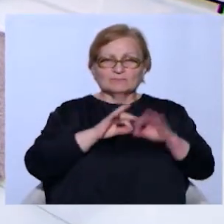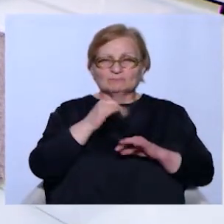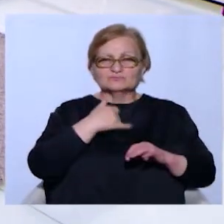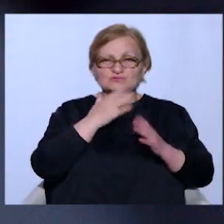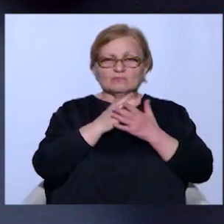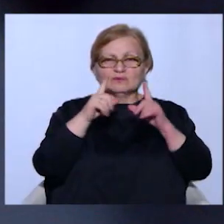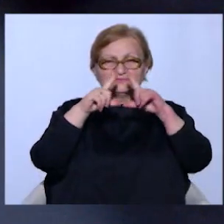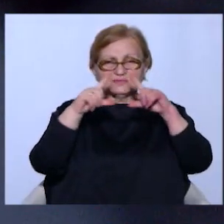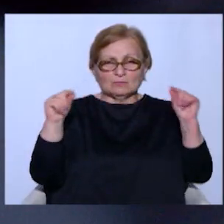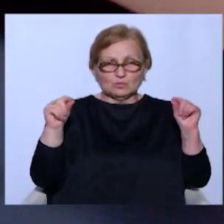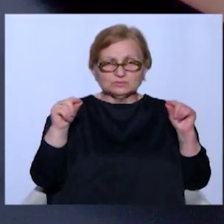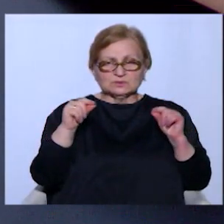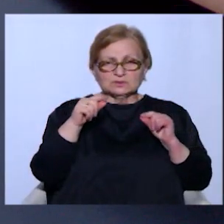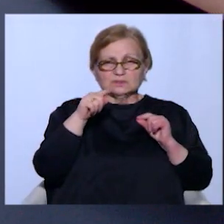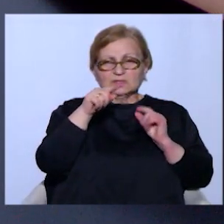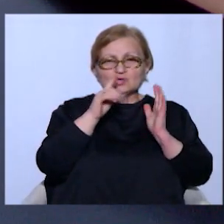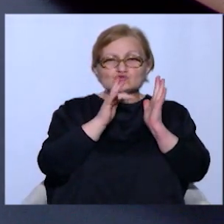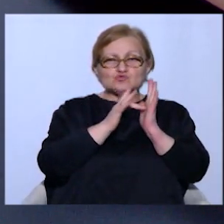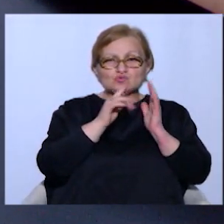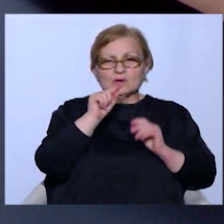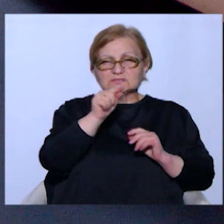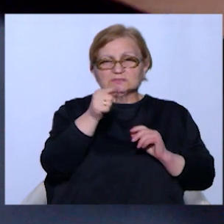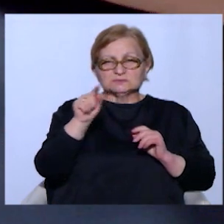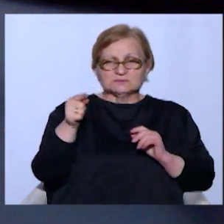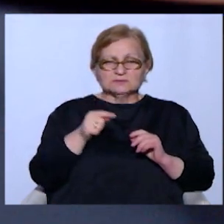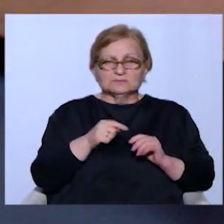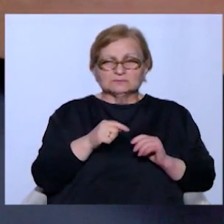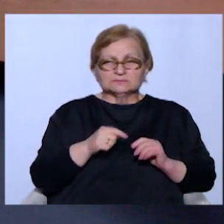სამკუთხედი, სამკუთხედში ვიღებთ შუა წერტილებს,